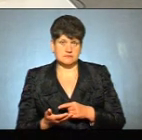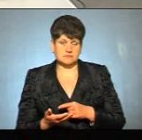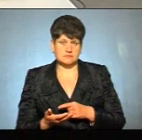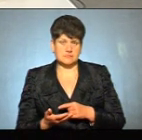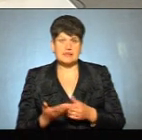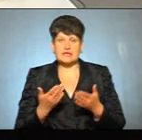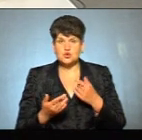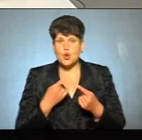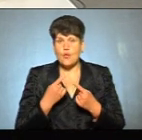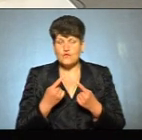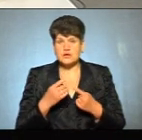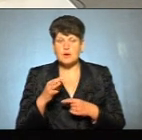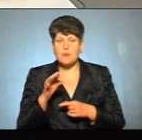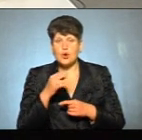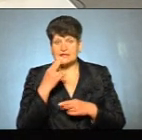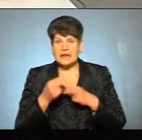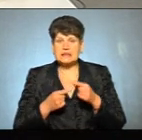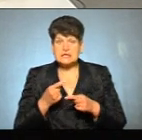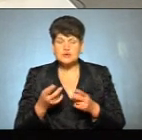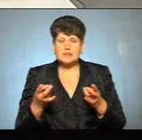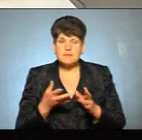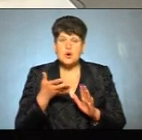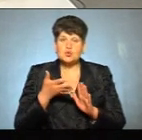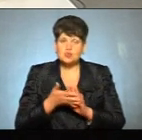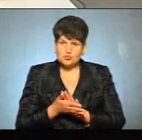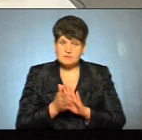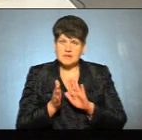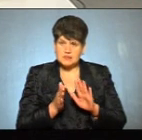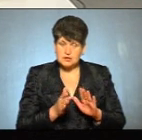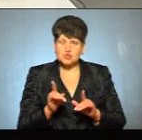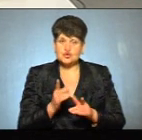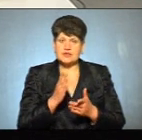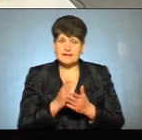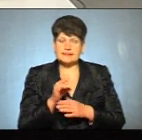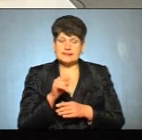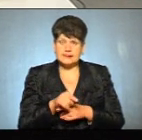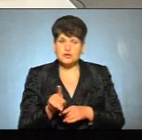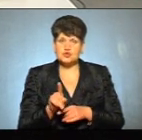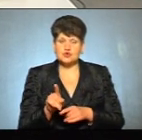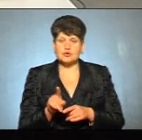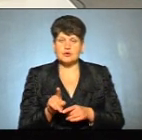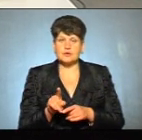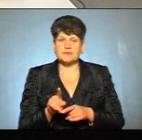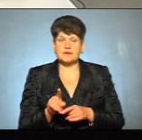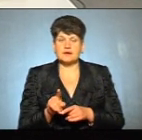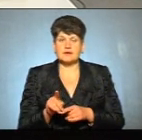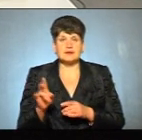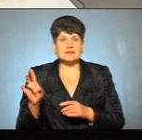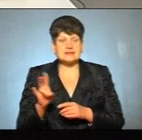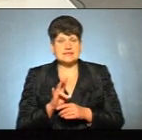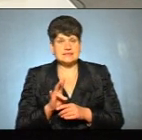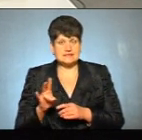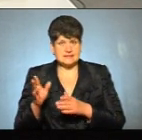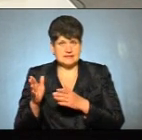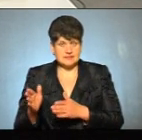Якщо говорити про традиції, то тут треба розуміти, що є те, що стосується безпосередньо до вчення церкви, ці карантинні